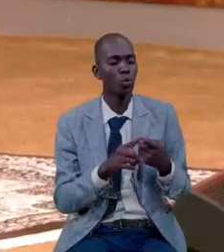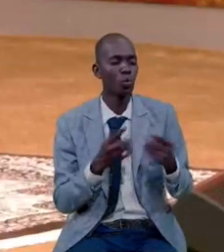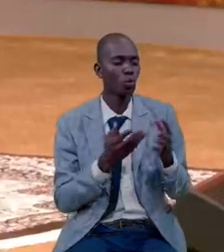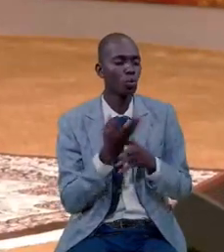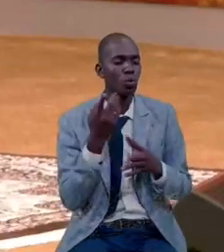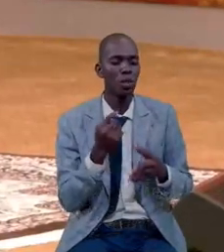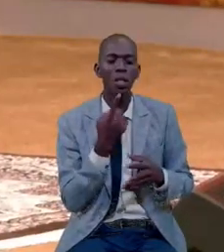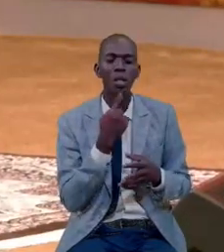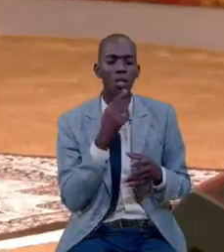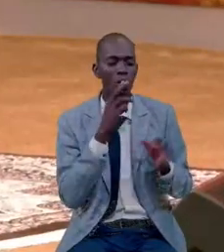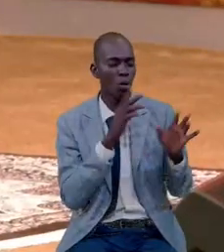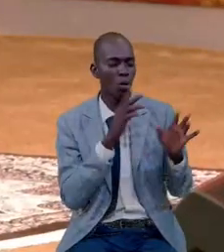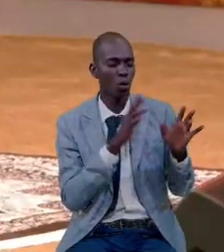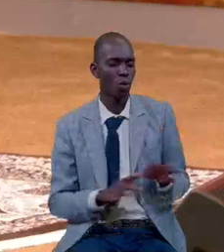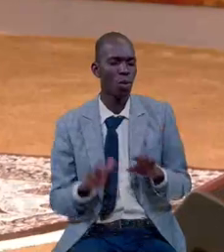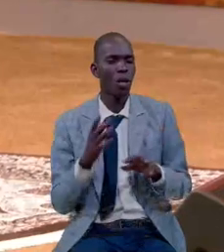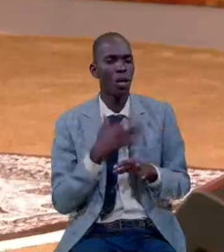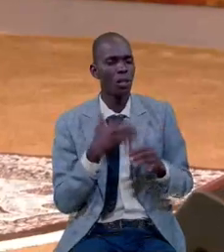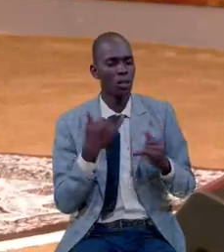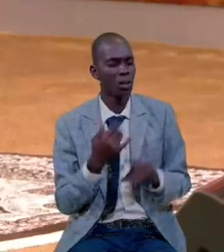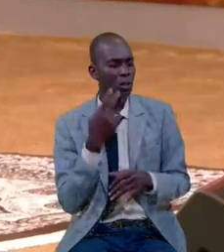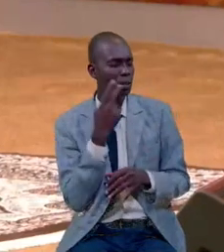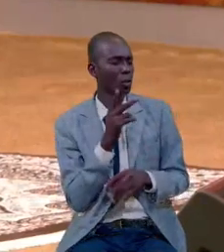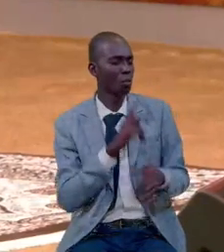les Égyptiens qui flottaient.